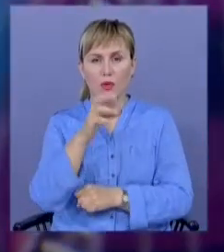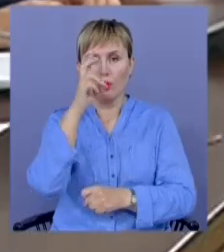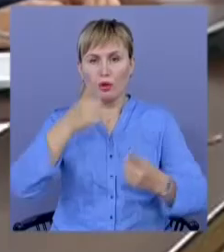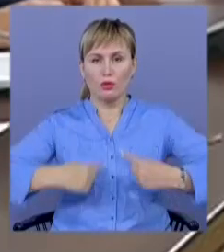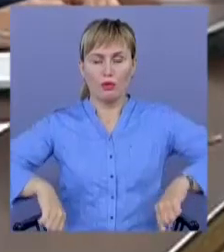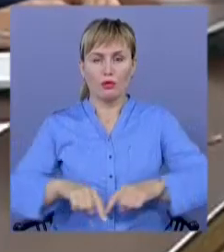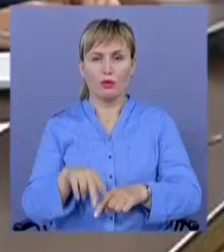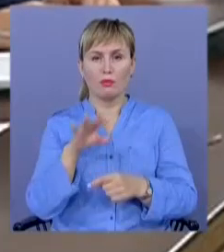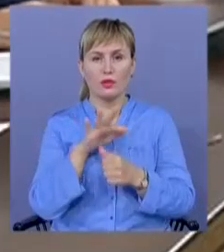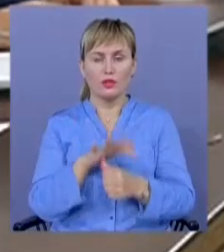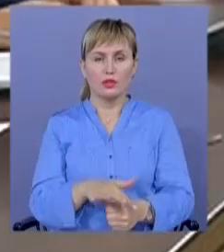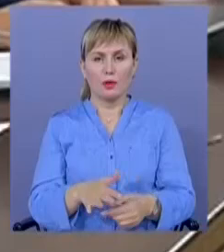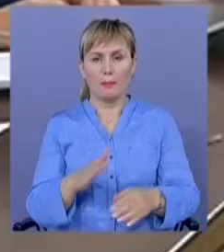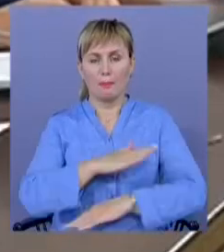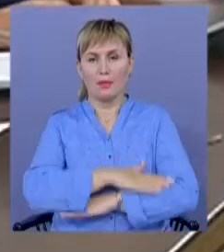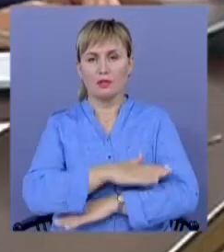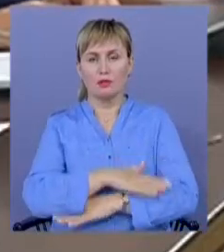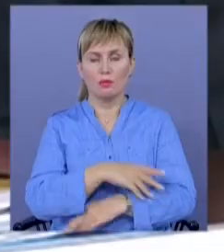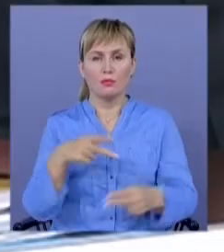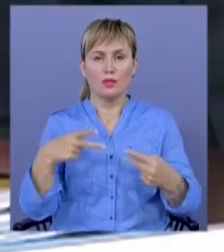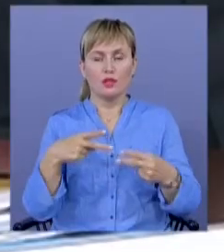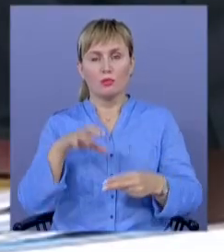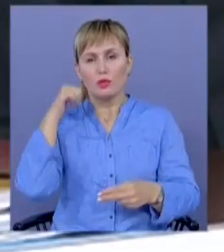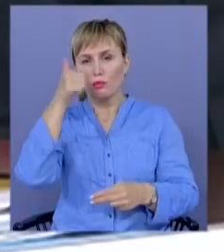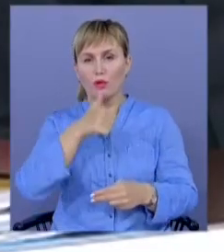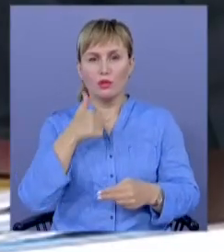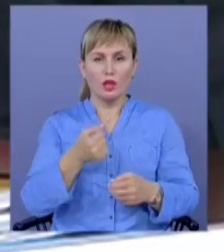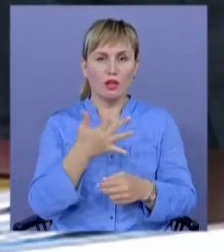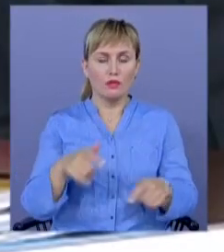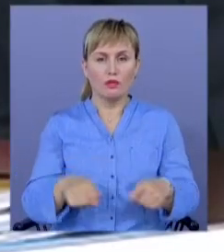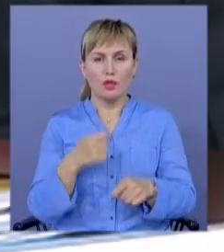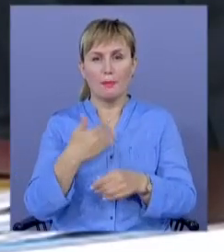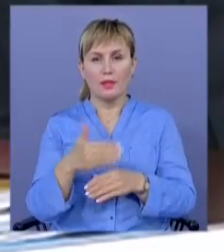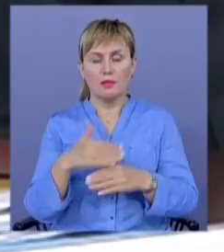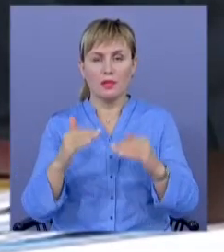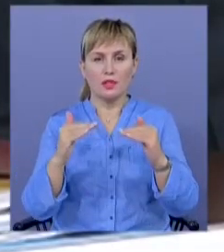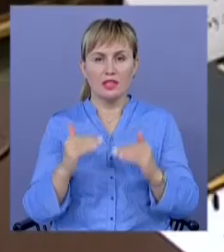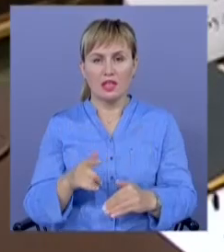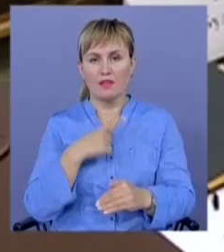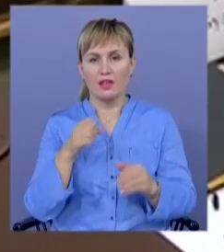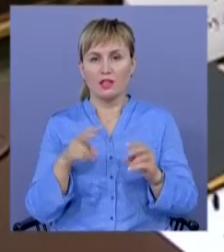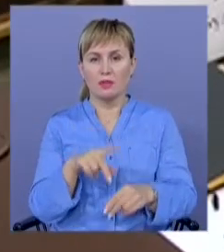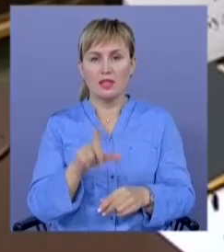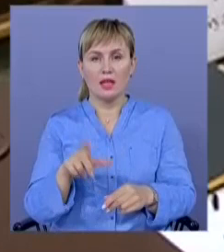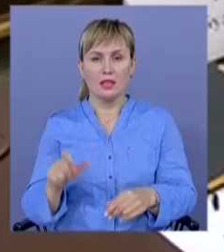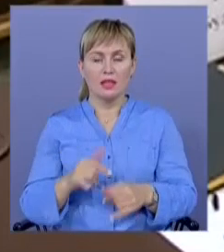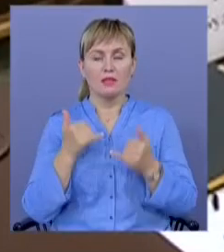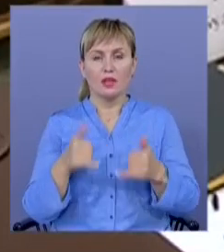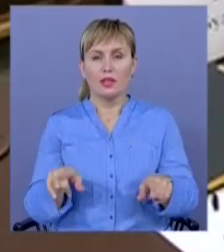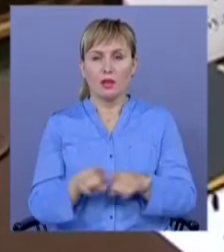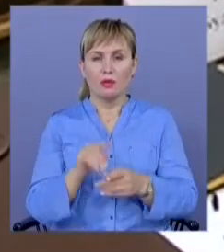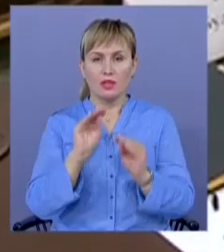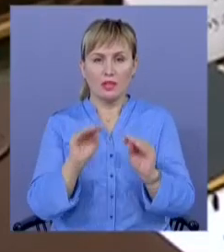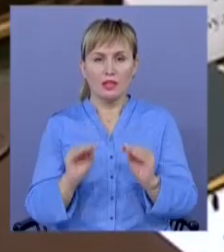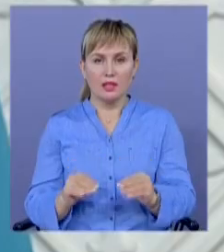органов по дискредитирующих поступком по сравнению с прошлым годом количество нарушений постепенно снижает сам говорят специалисты сегодня такую статистику